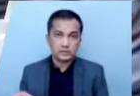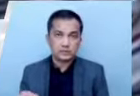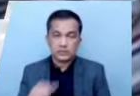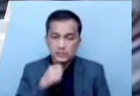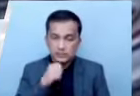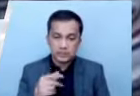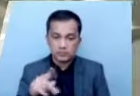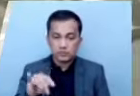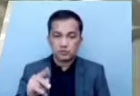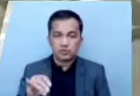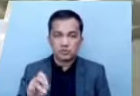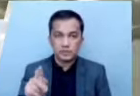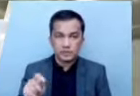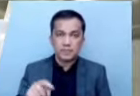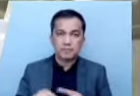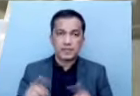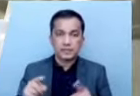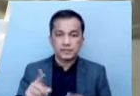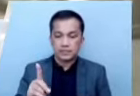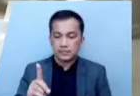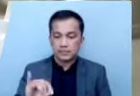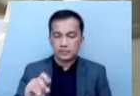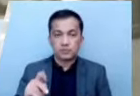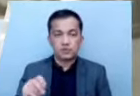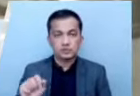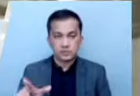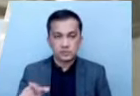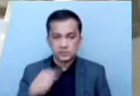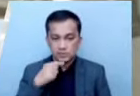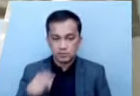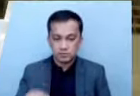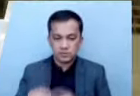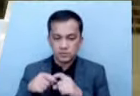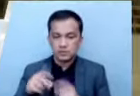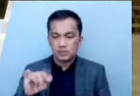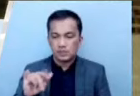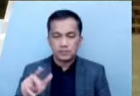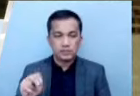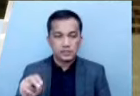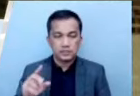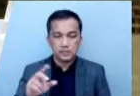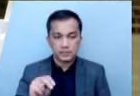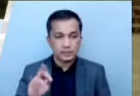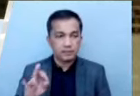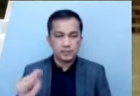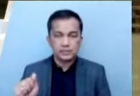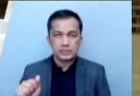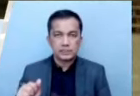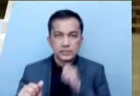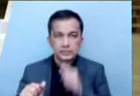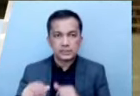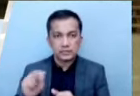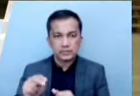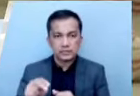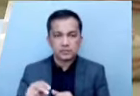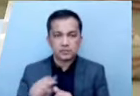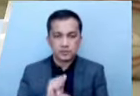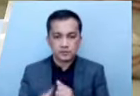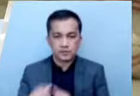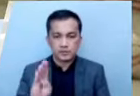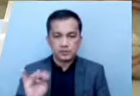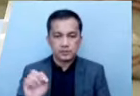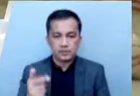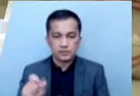hindi disposal. Sabi rin ng suspendidong administrator ng NFA, hindi kailangan dumaan sa bidding ang pagbebenta batay sa